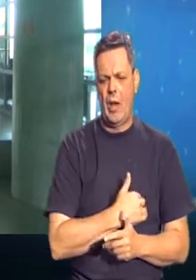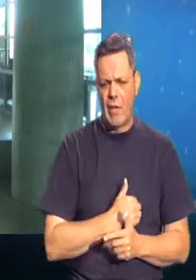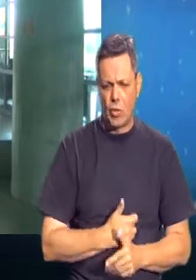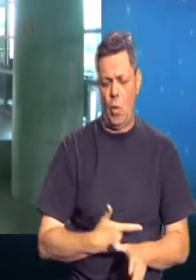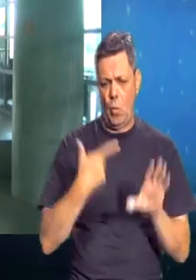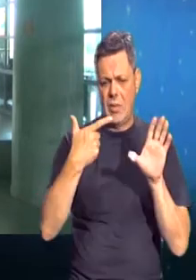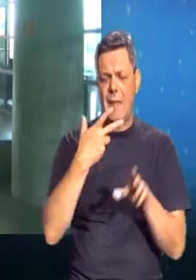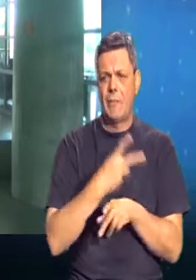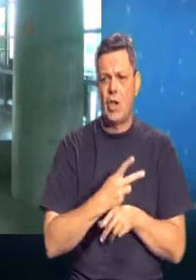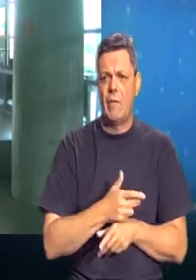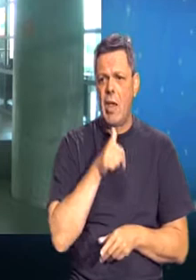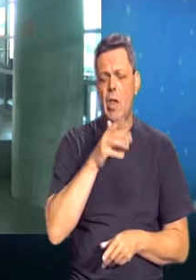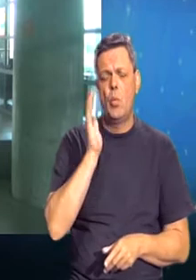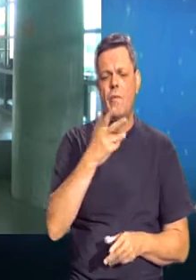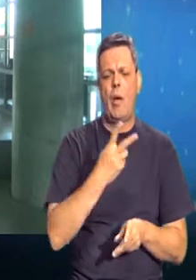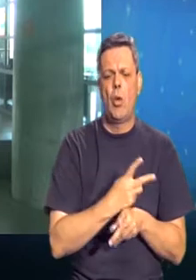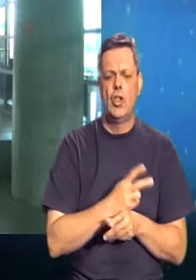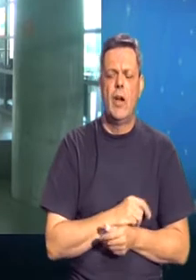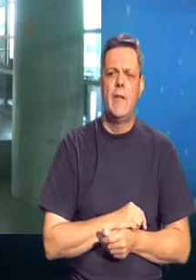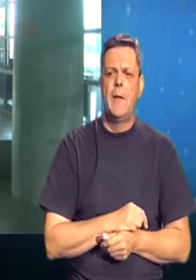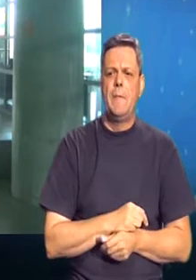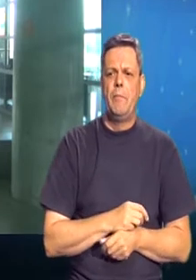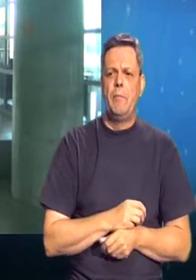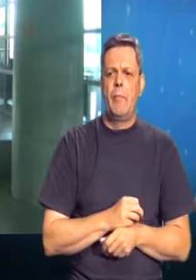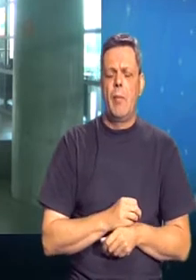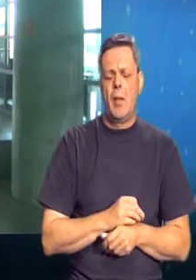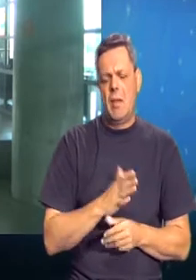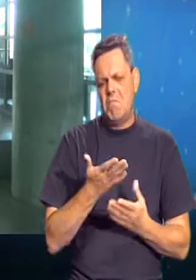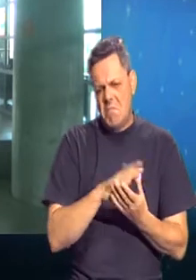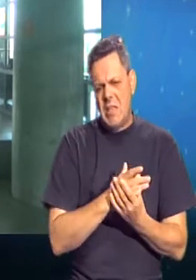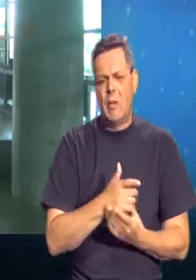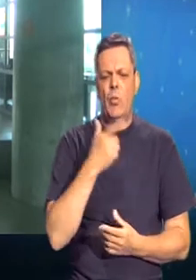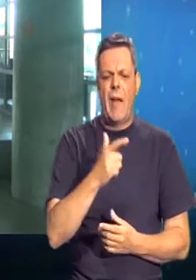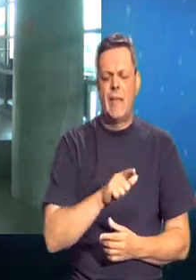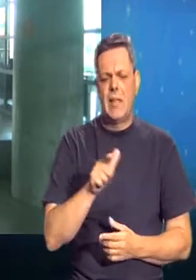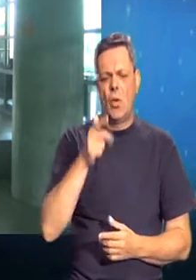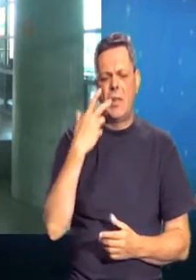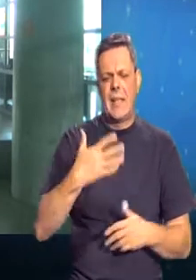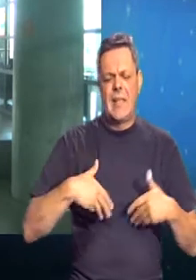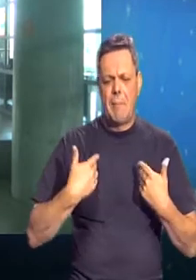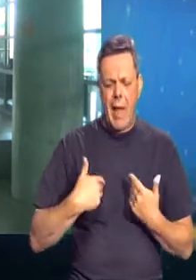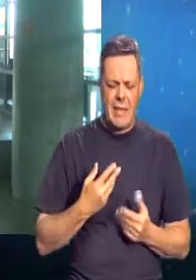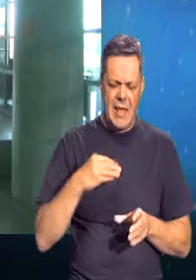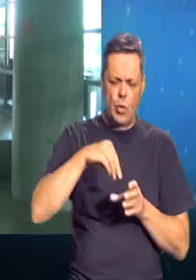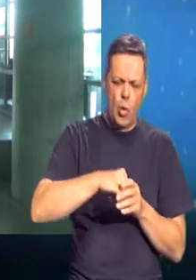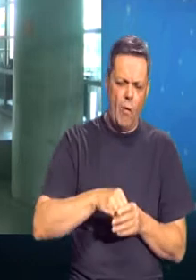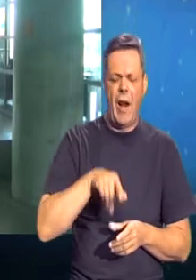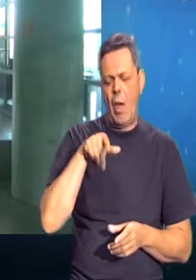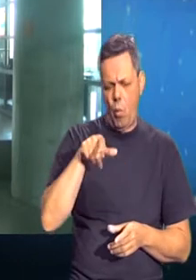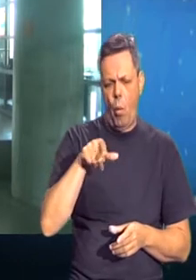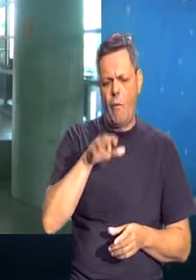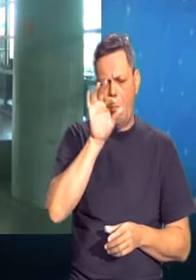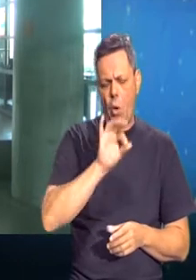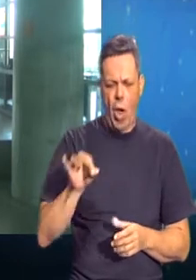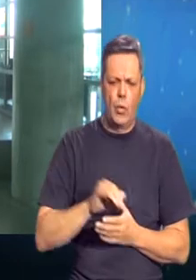u 7 zemalja i u svakoj zemlji je pilotirano između 20 i 30 mladih je sudjelovalo u